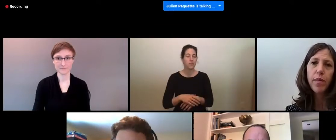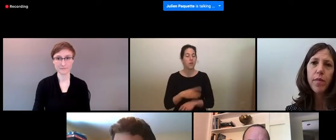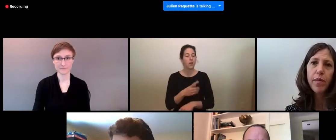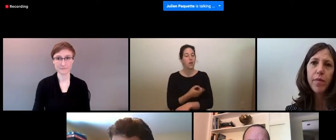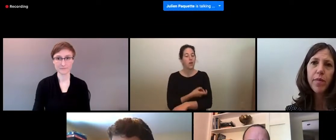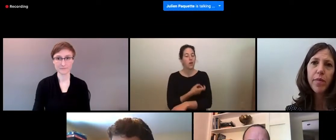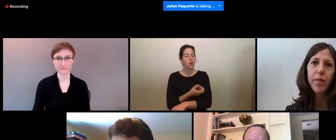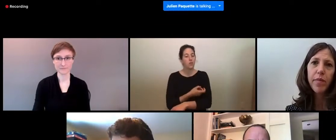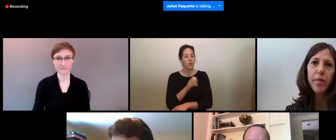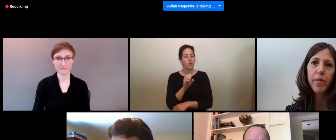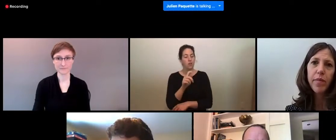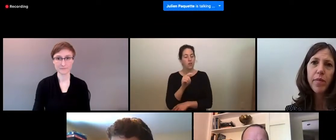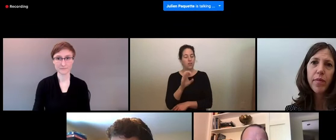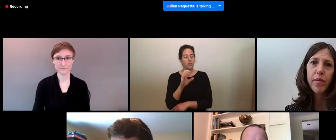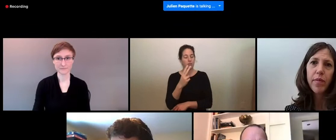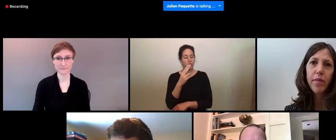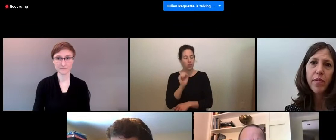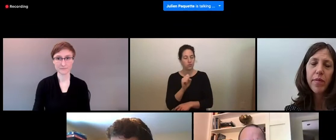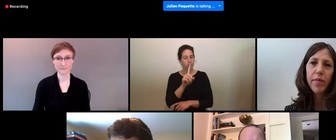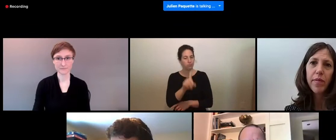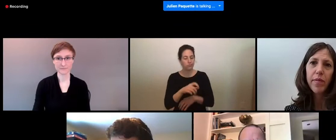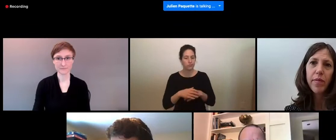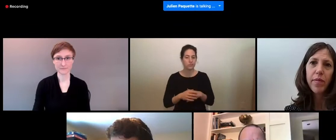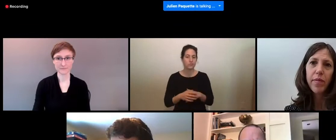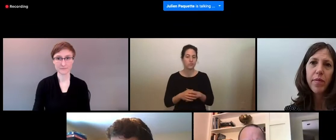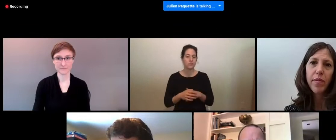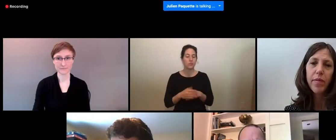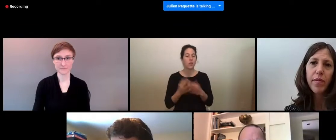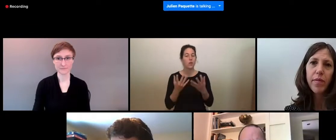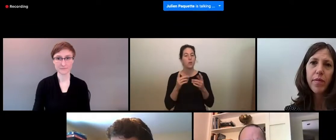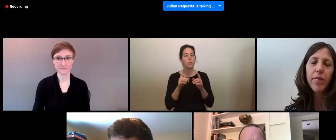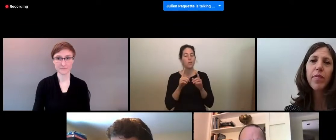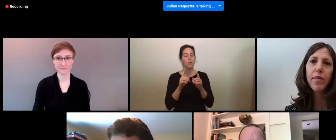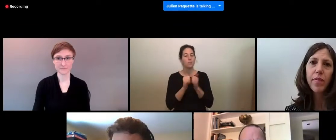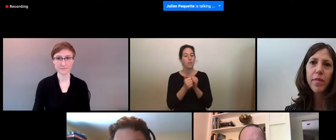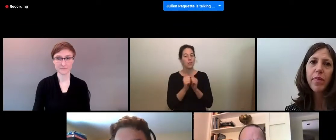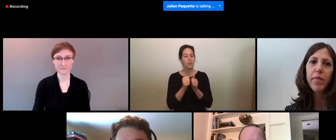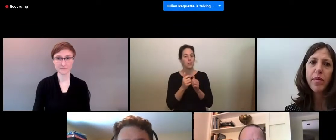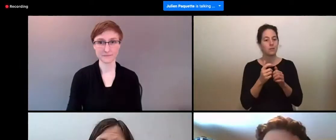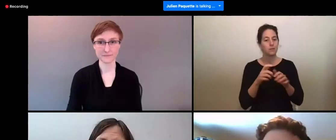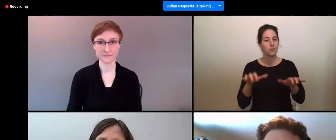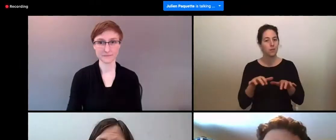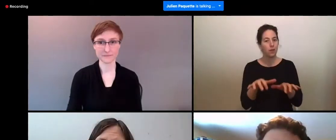Etchez, j'aimerais vous entendre sur le nombre de tests qui sont réalisés